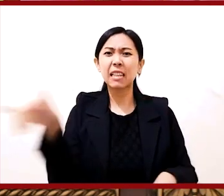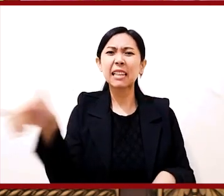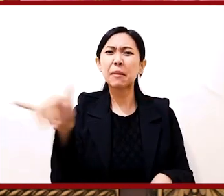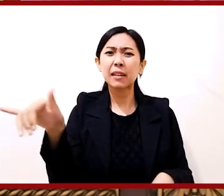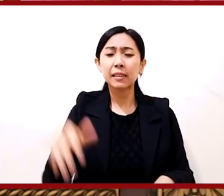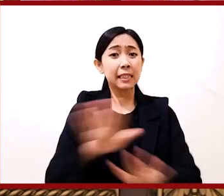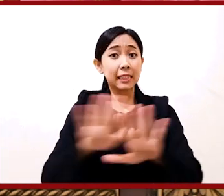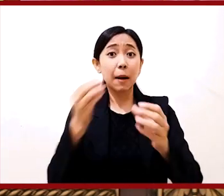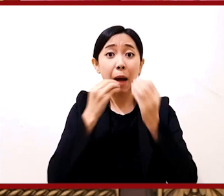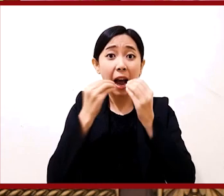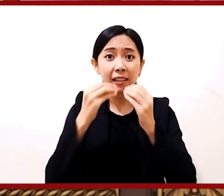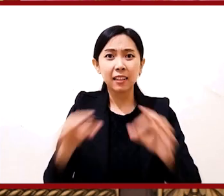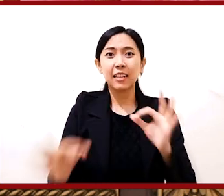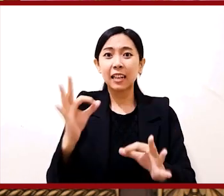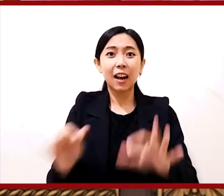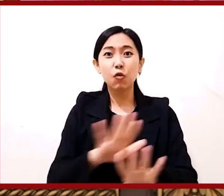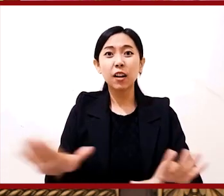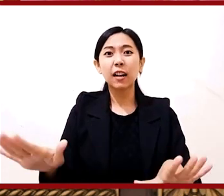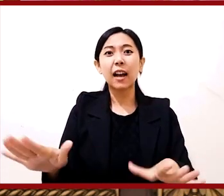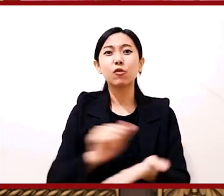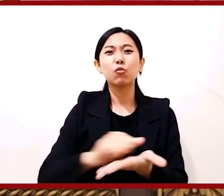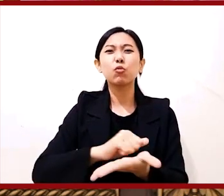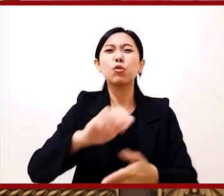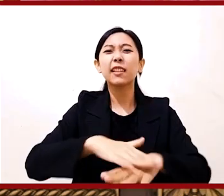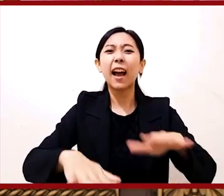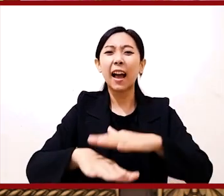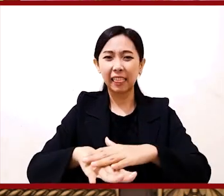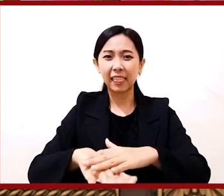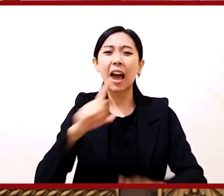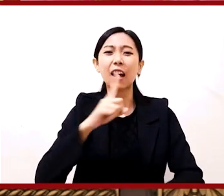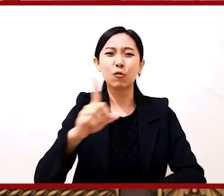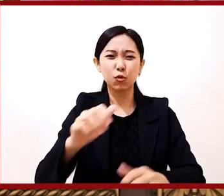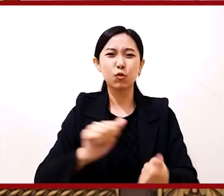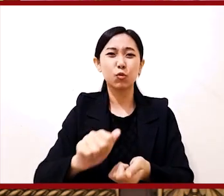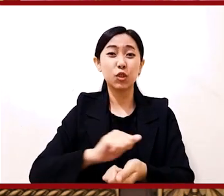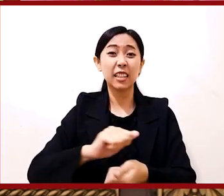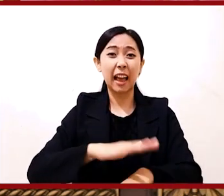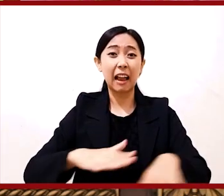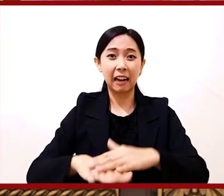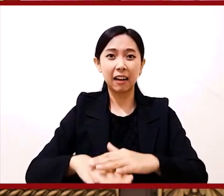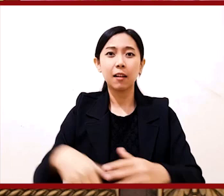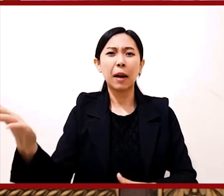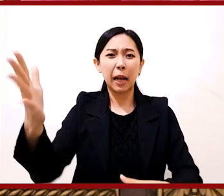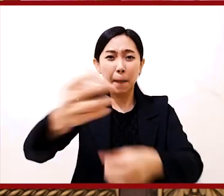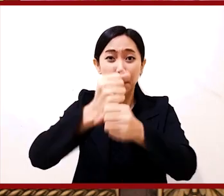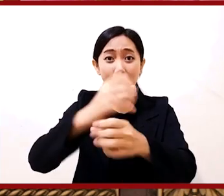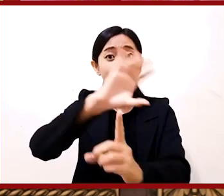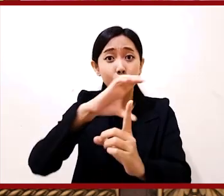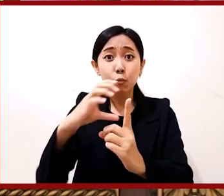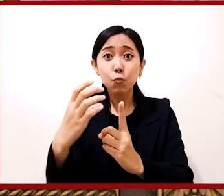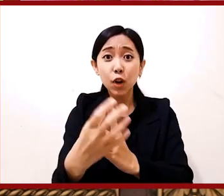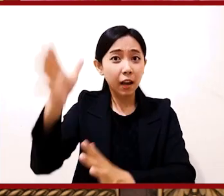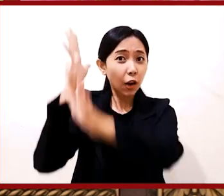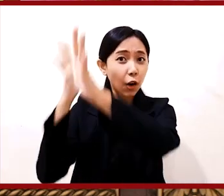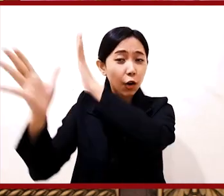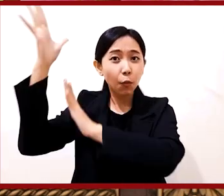Yahudi lainnya tidak makan kalau tidak melakukan pembasuhan tangan lebih dahulu, karena mereka berpegang pada adat